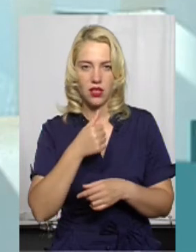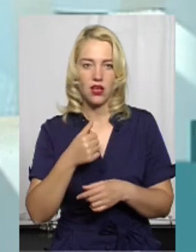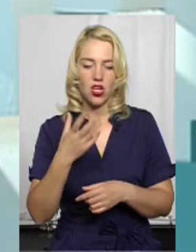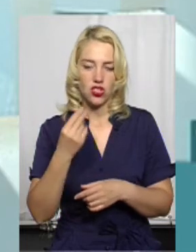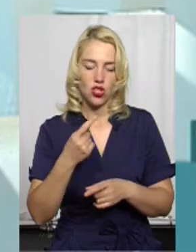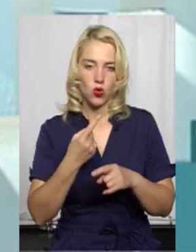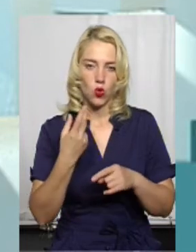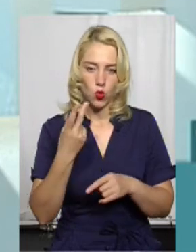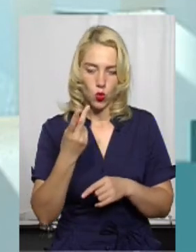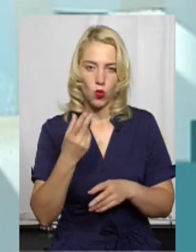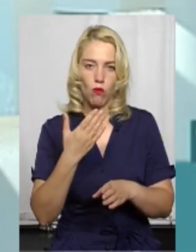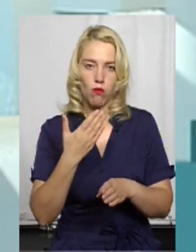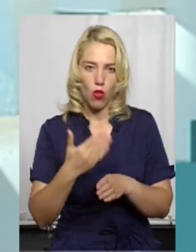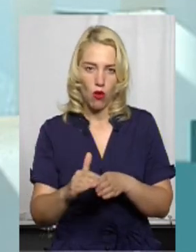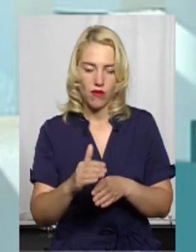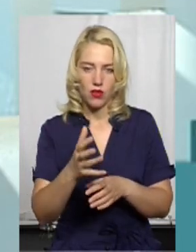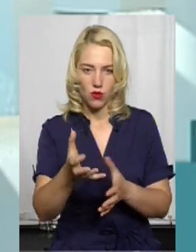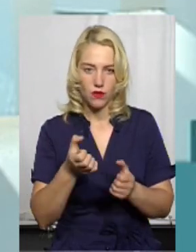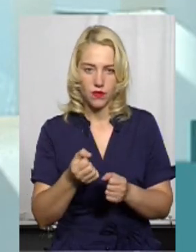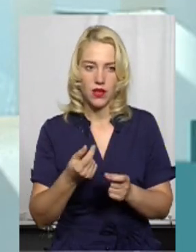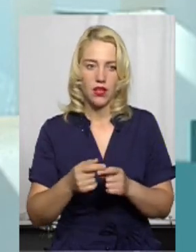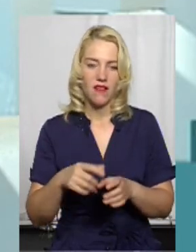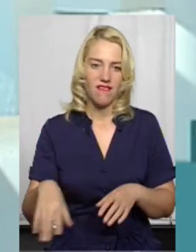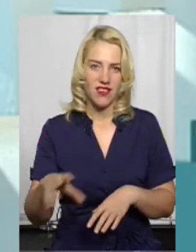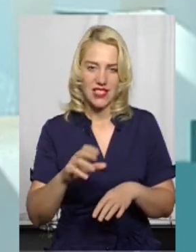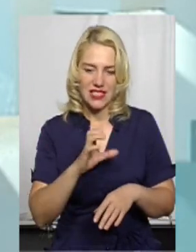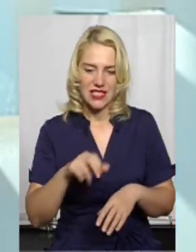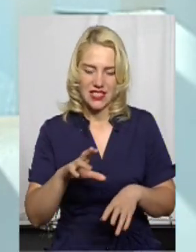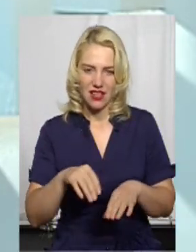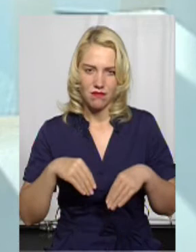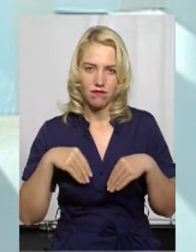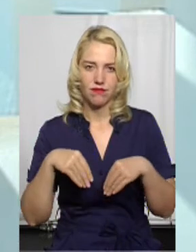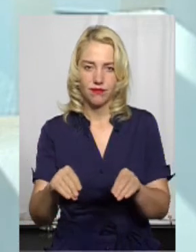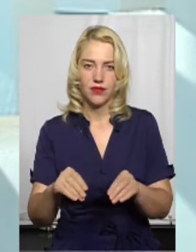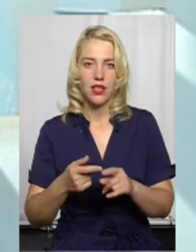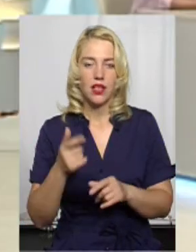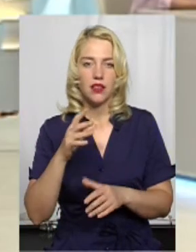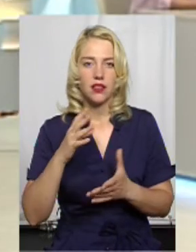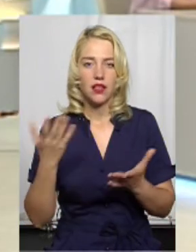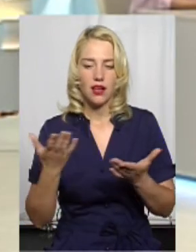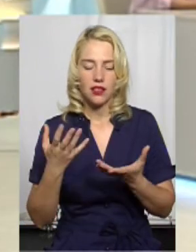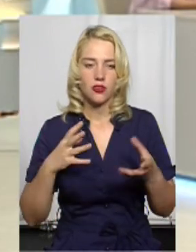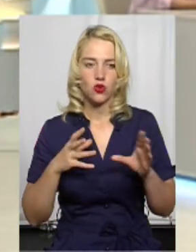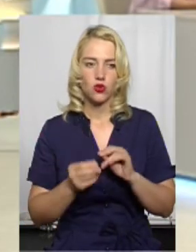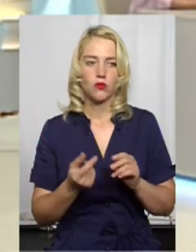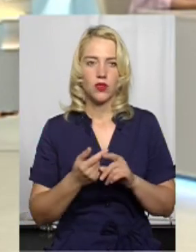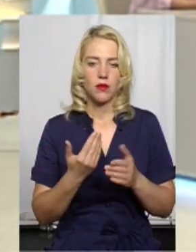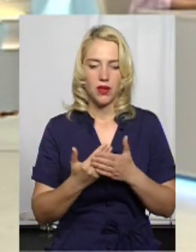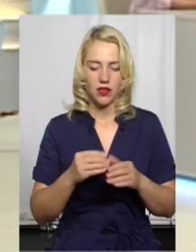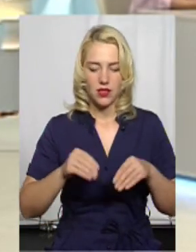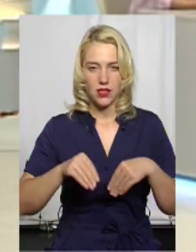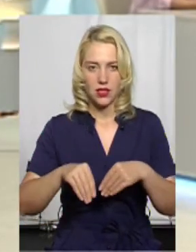роки посадити весь сад. Взагалі, в яку суму виливається, наприклад, от